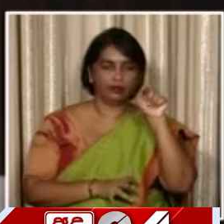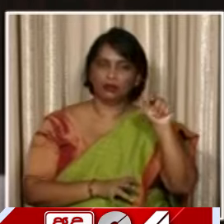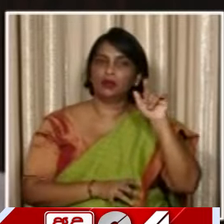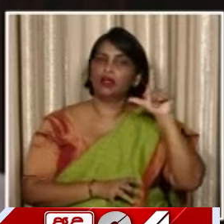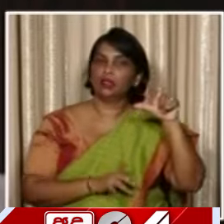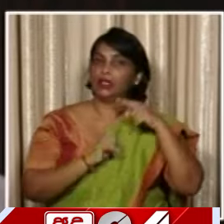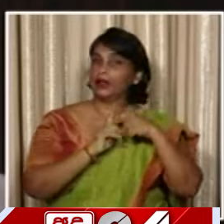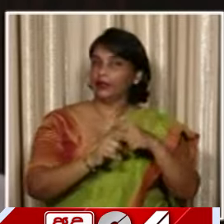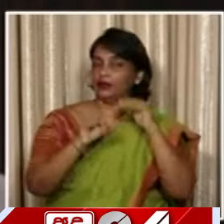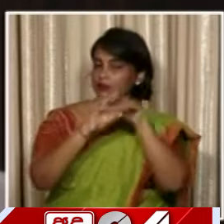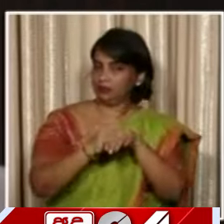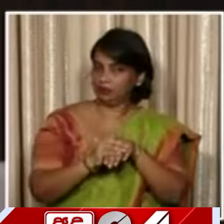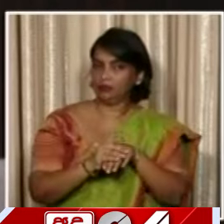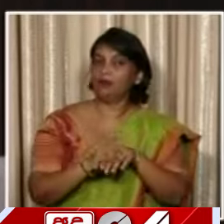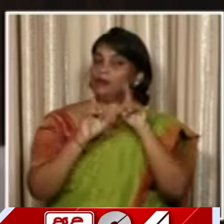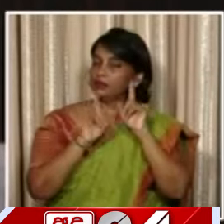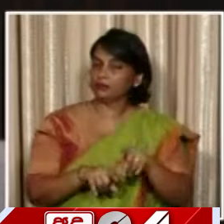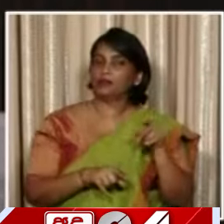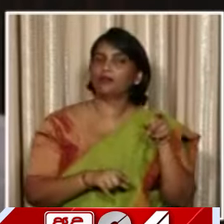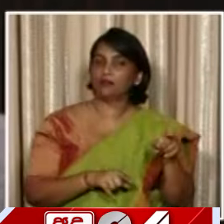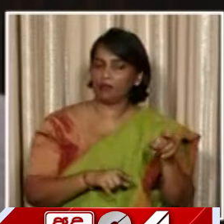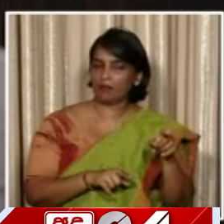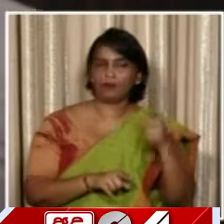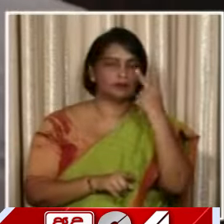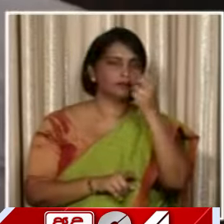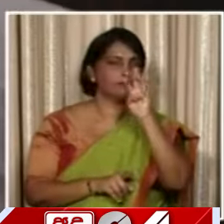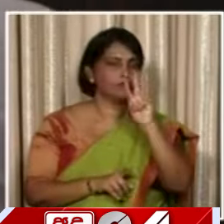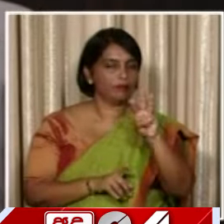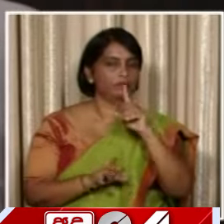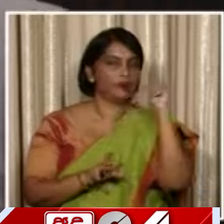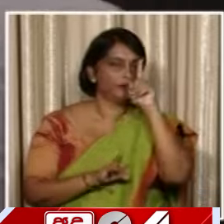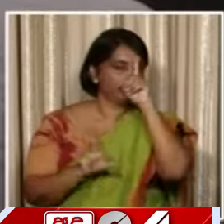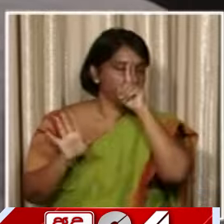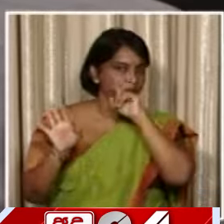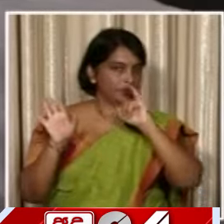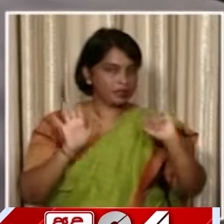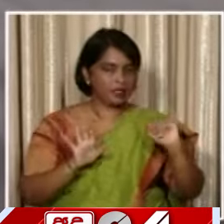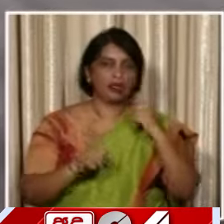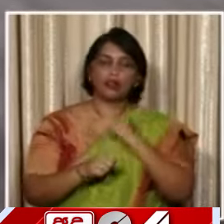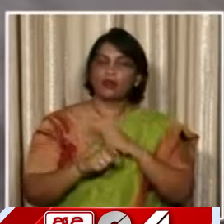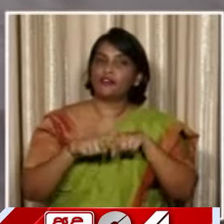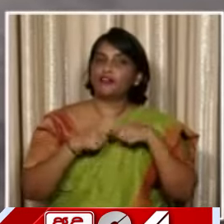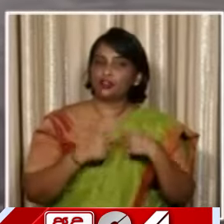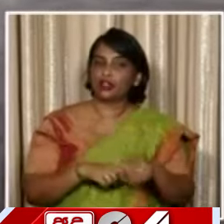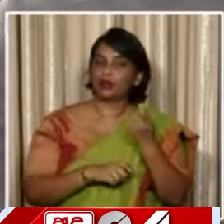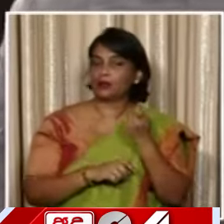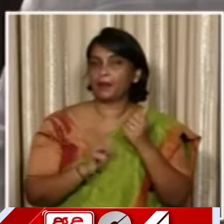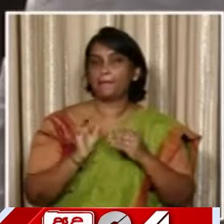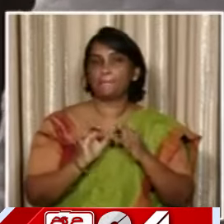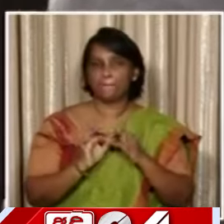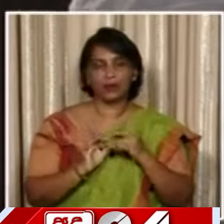152.7ක ඉලක්කයකට ළඟා වෙලා තියෙනවා. ඒ වගේම 2023 පළවෙනි මාස 6 රාජ්‍ය වියදම රුපියල්